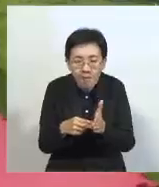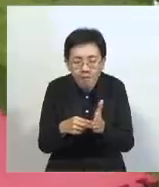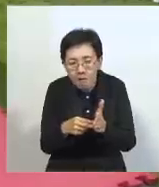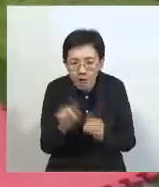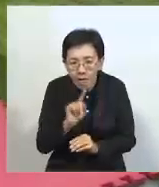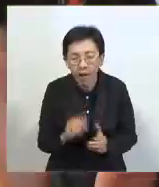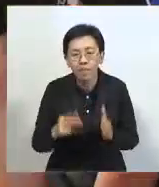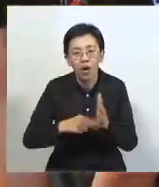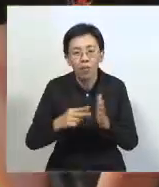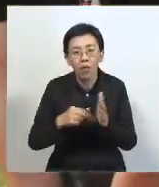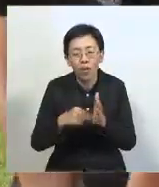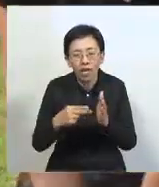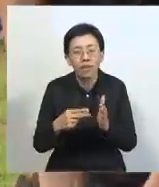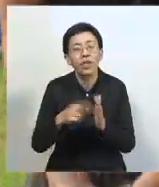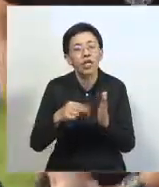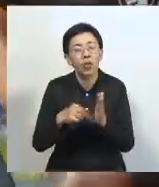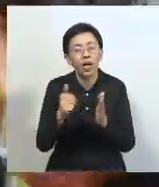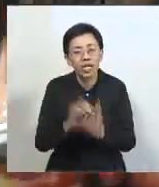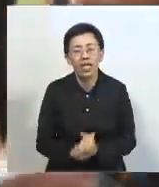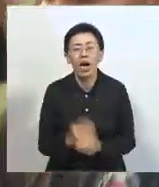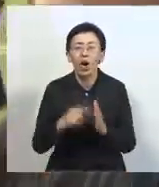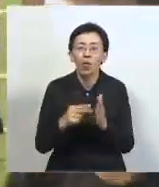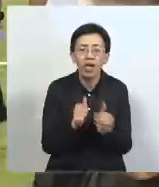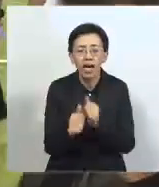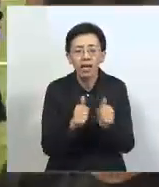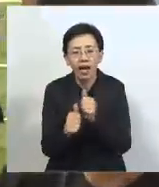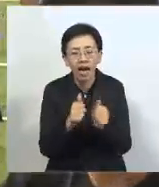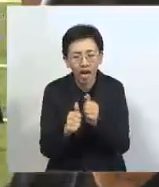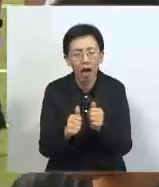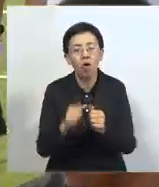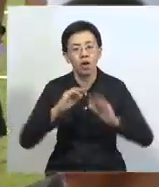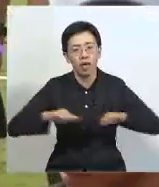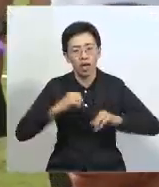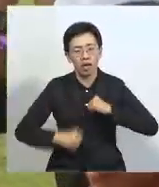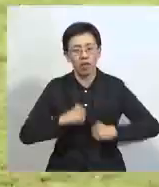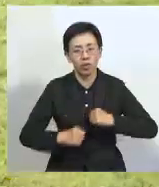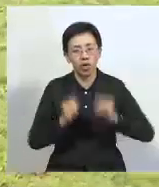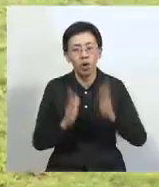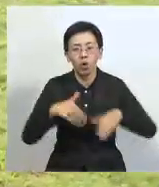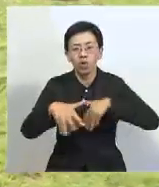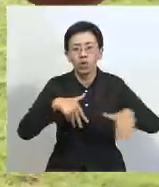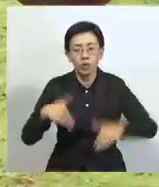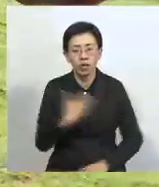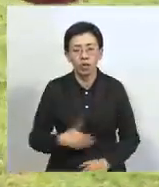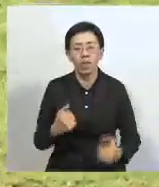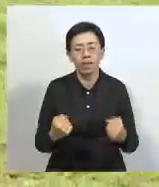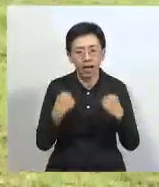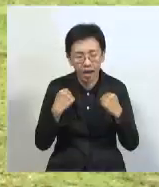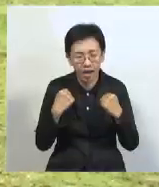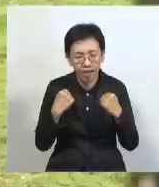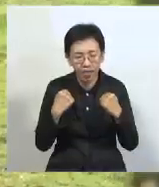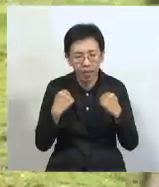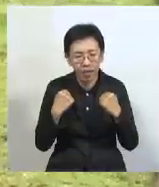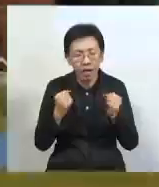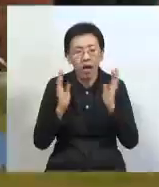ะนะครับบอกว่าถ้าวิ่งในเชิงสร้างสรรค์วิ่งแข่งขันกันในสนามจะทำให้เยาวชนและคนในชาตินั้นร่างกายแข็งแรงผลที่